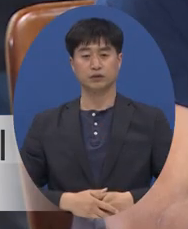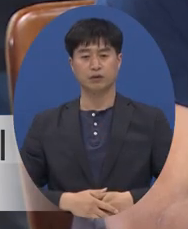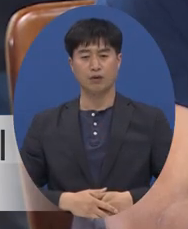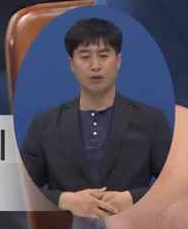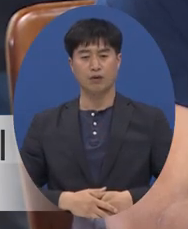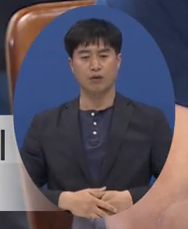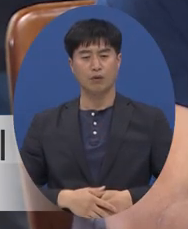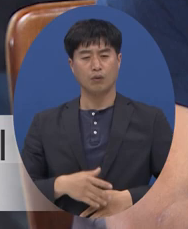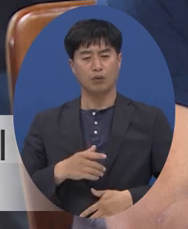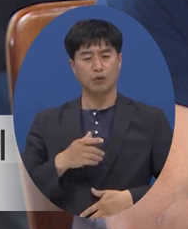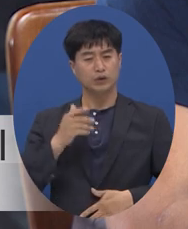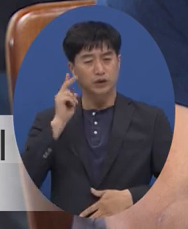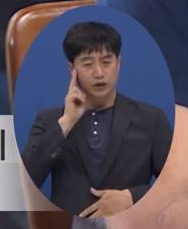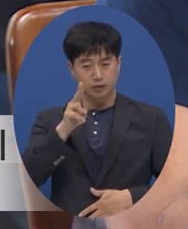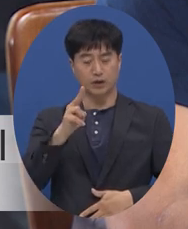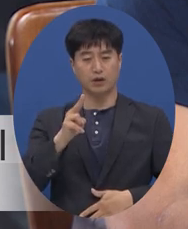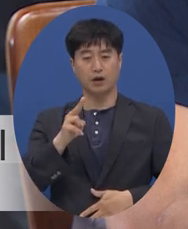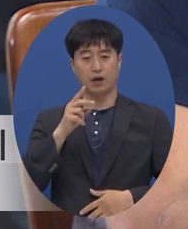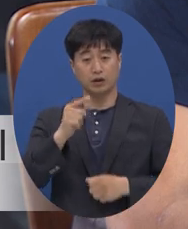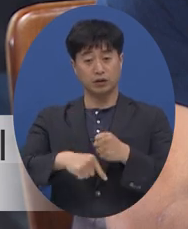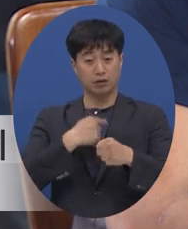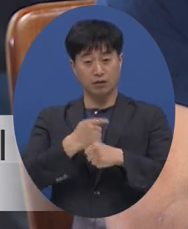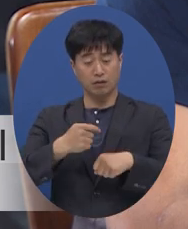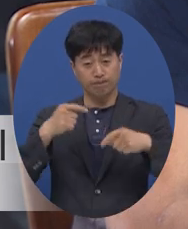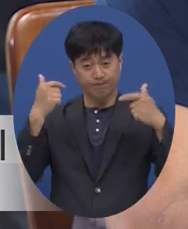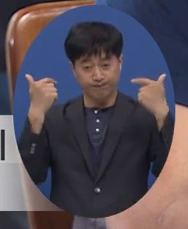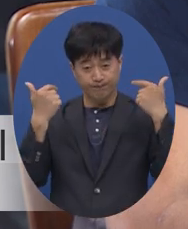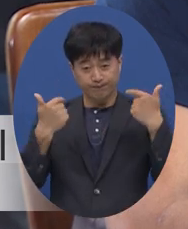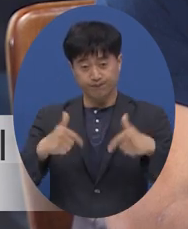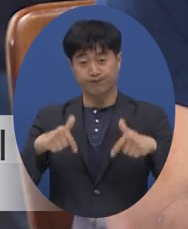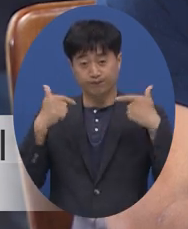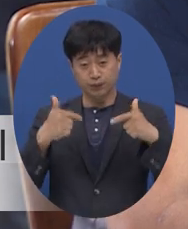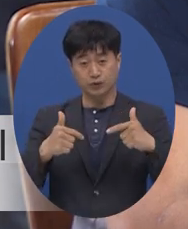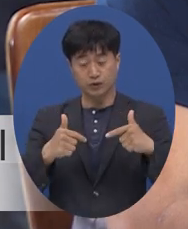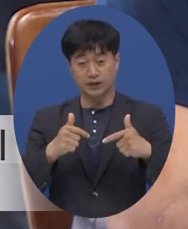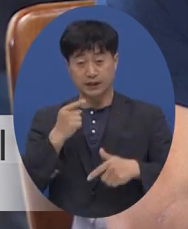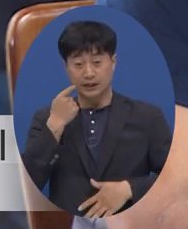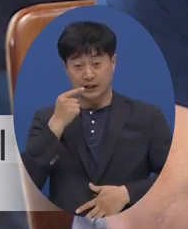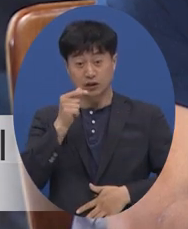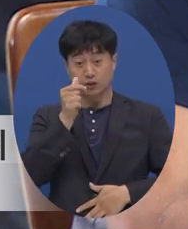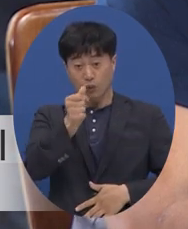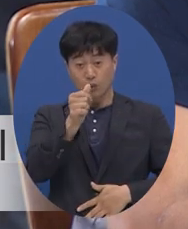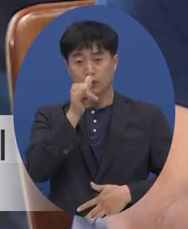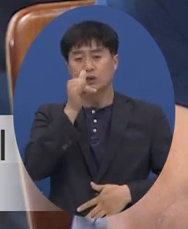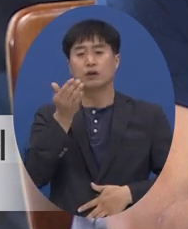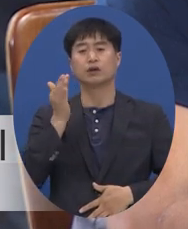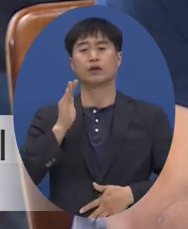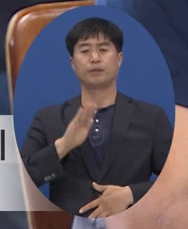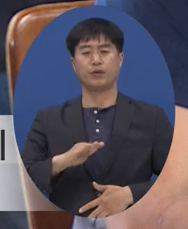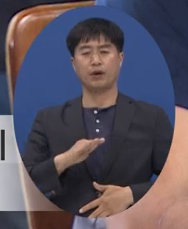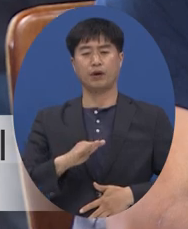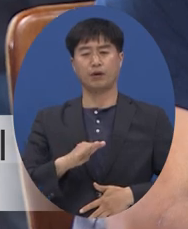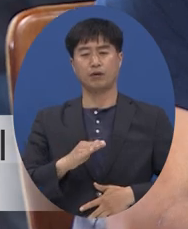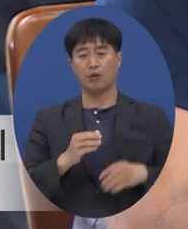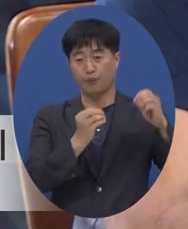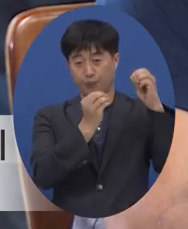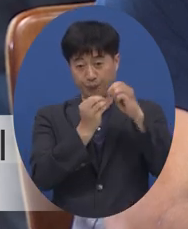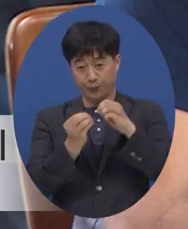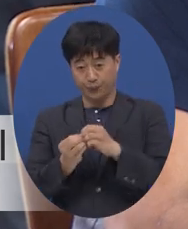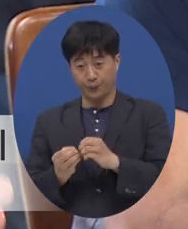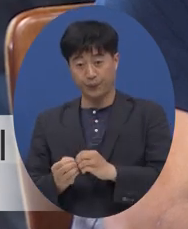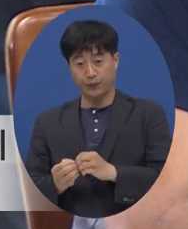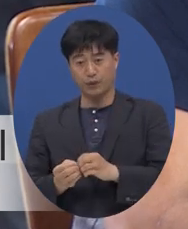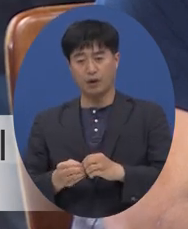좀 가혹하다. 뭐 매년 개고장은 날라왔지만 그게 이제